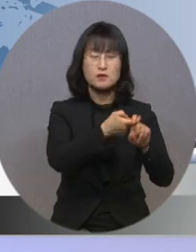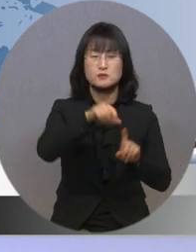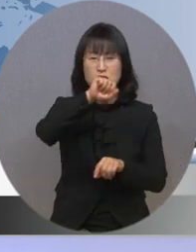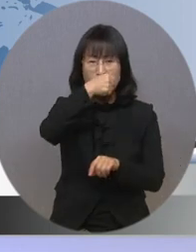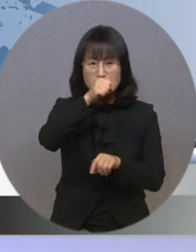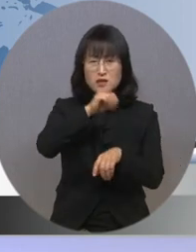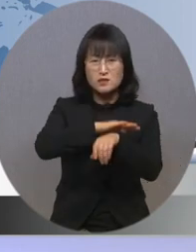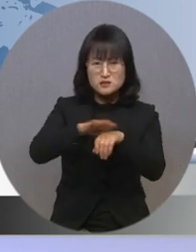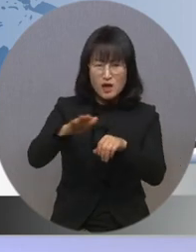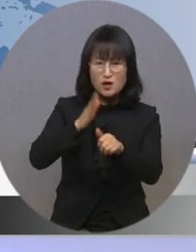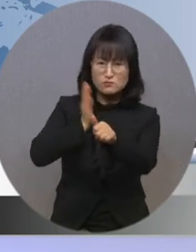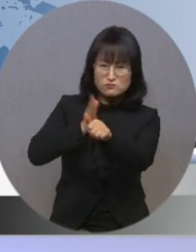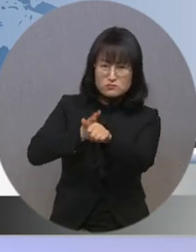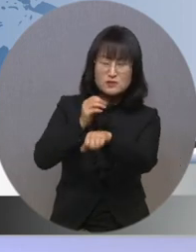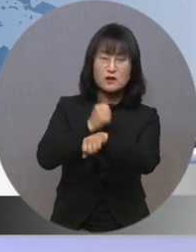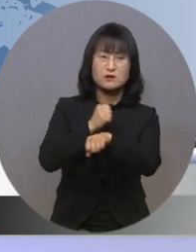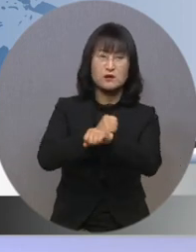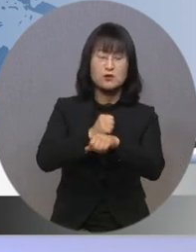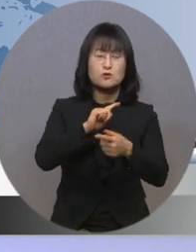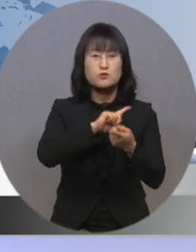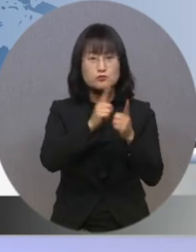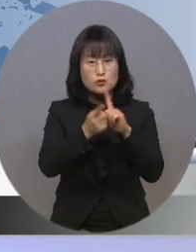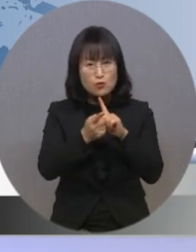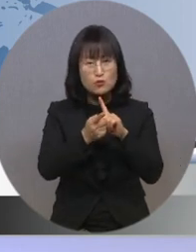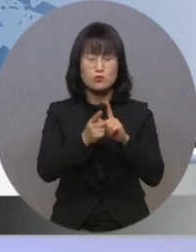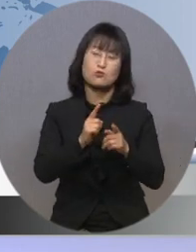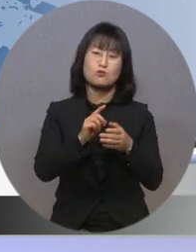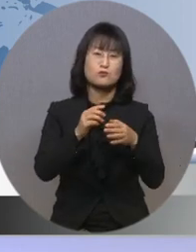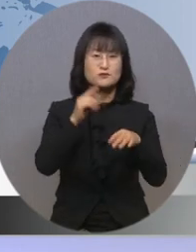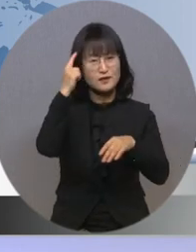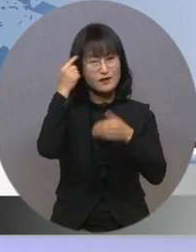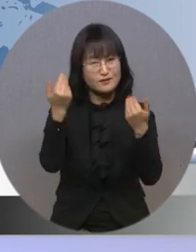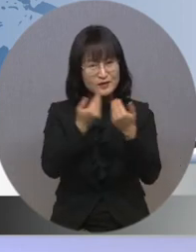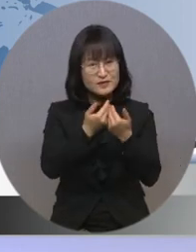있는데요. 당사자들의 자세한 속 이야기를 들어봤습니다.